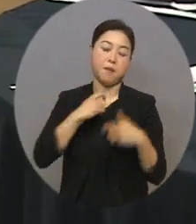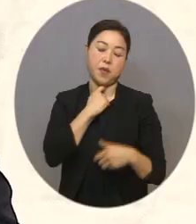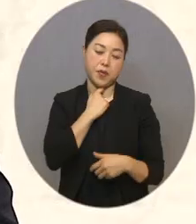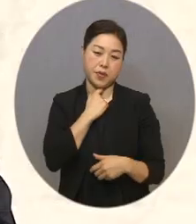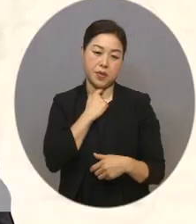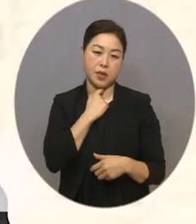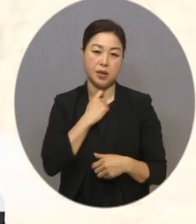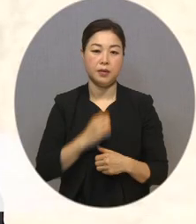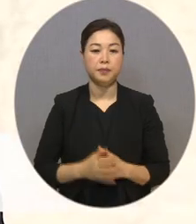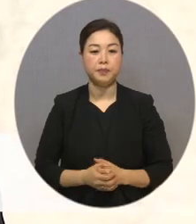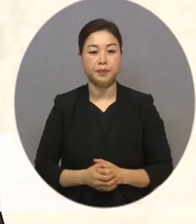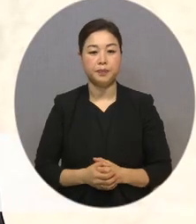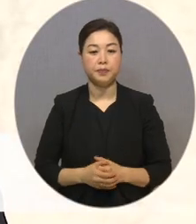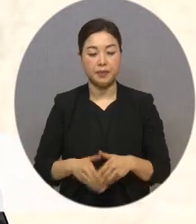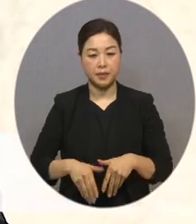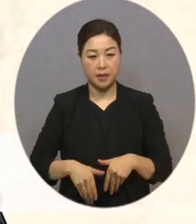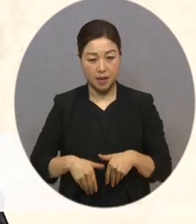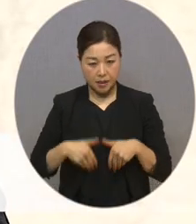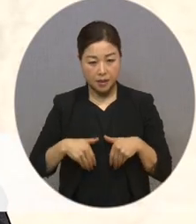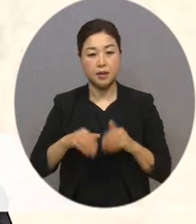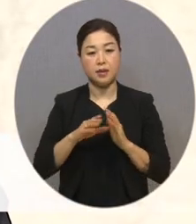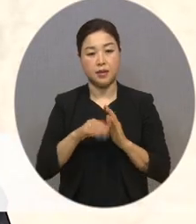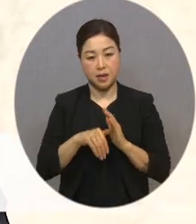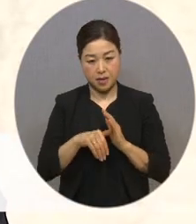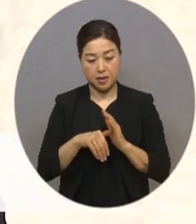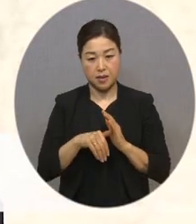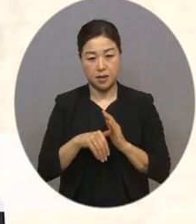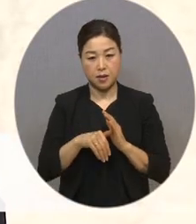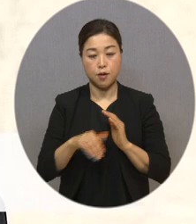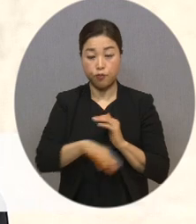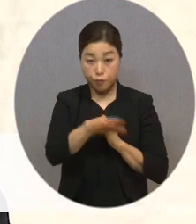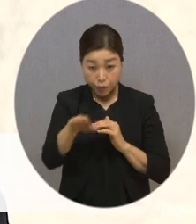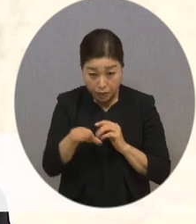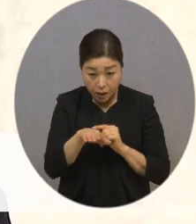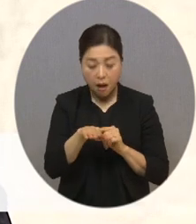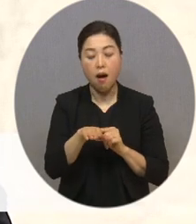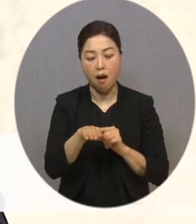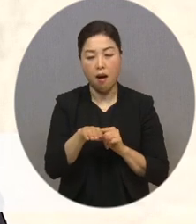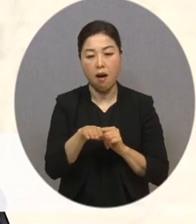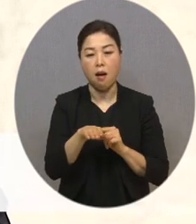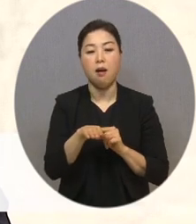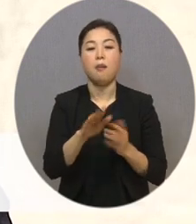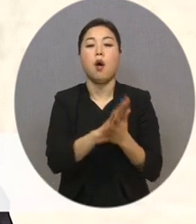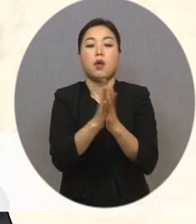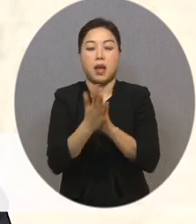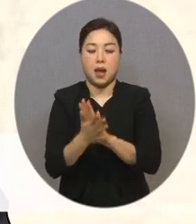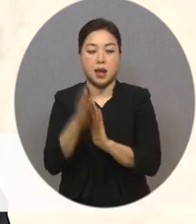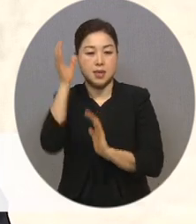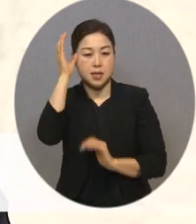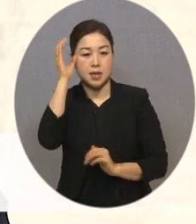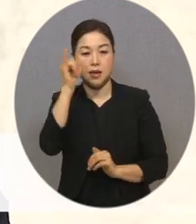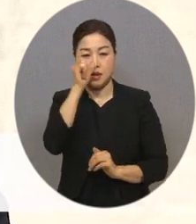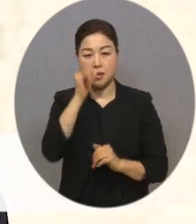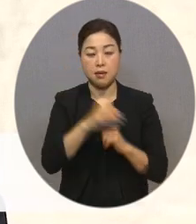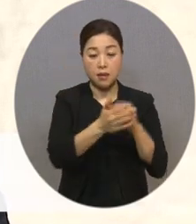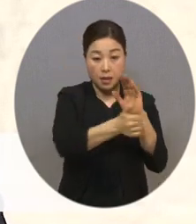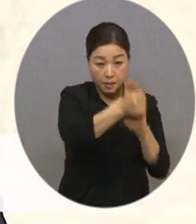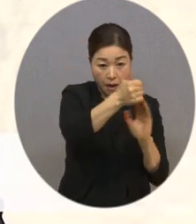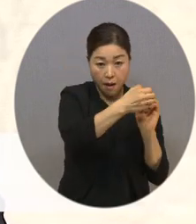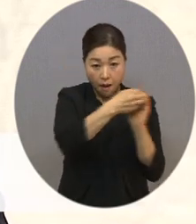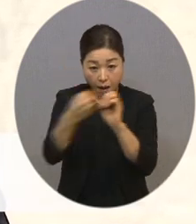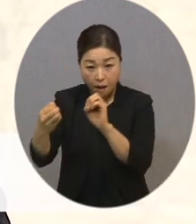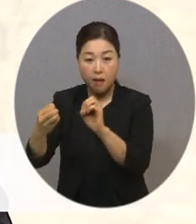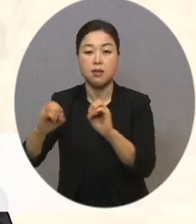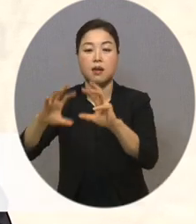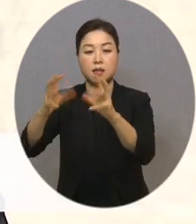했습니다. 따스한 봄 우리에게 찾아올 변화를 기대합니다. 희망이 세상을 움직인다는 마틴 루터 킹